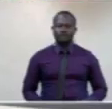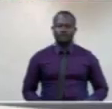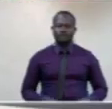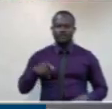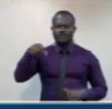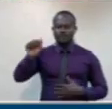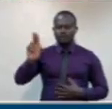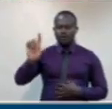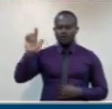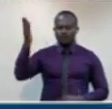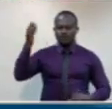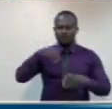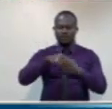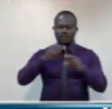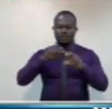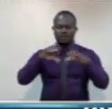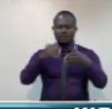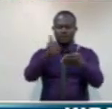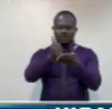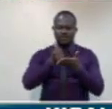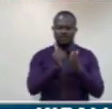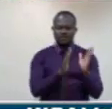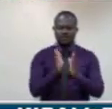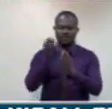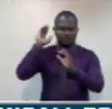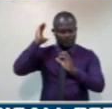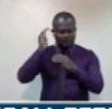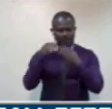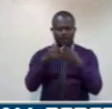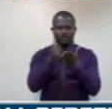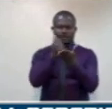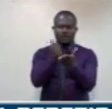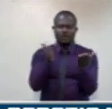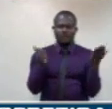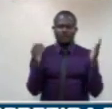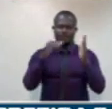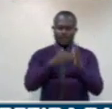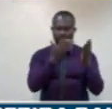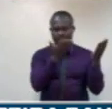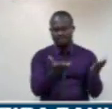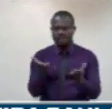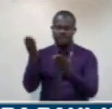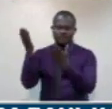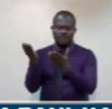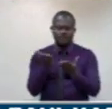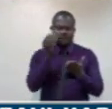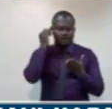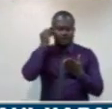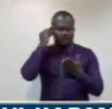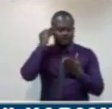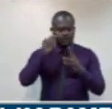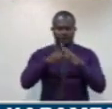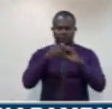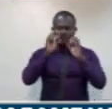Nitwa Paul Rutikanga mu izina rya ekipe ngari mfashije gutegura aya makuru ndetse no kuba tugiye kubagezaho reka twongere tubahe ikaze tuyahere muri